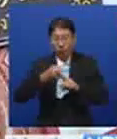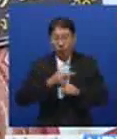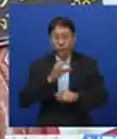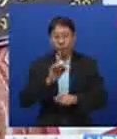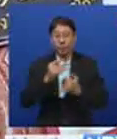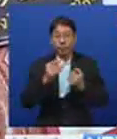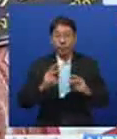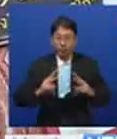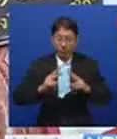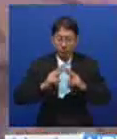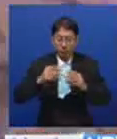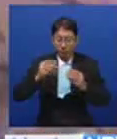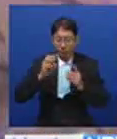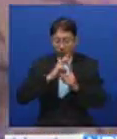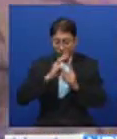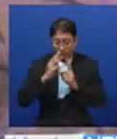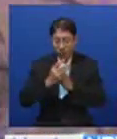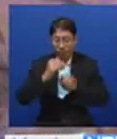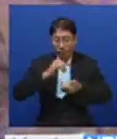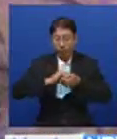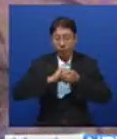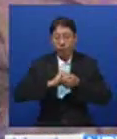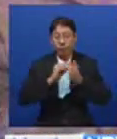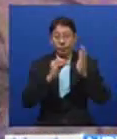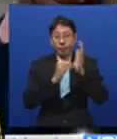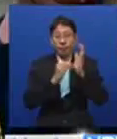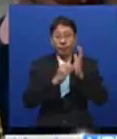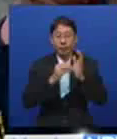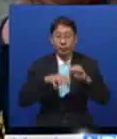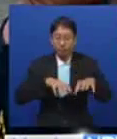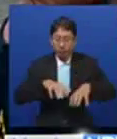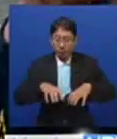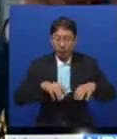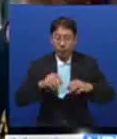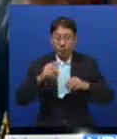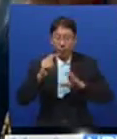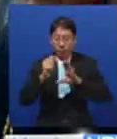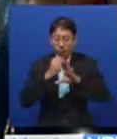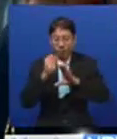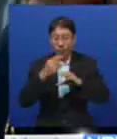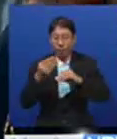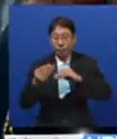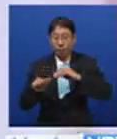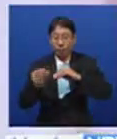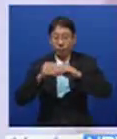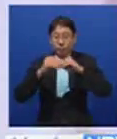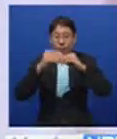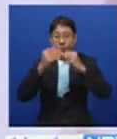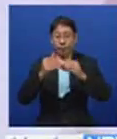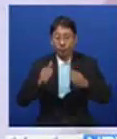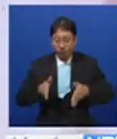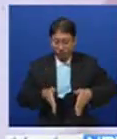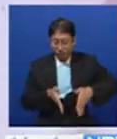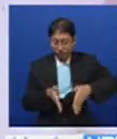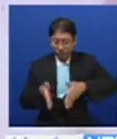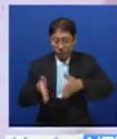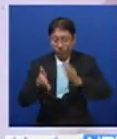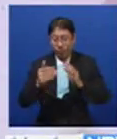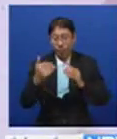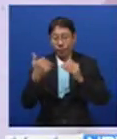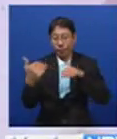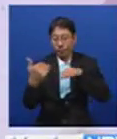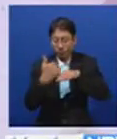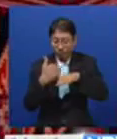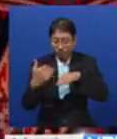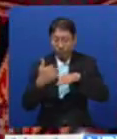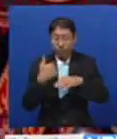คะกระทรวงวัฒนธรรมก็ได้ร่วมกับกรุงเทพมหานครจัดตลาดน้ำเพิ่มค่ะที่บริเวณริมคลองพดุงกรุงเกษมฝั่งถนนสาย